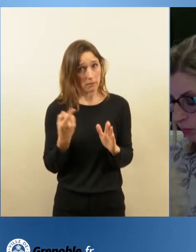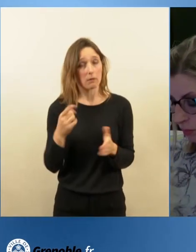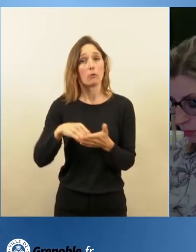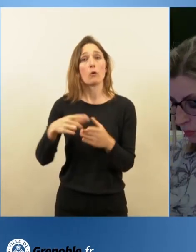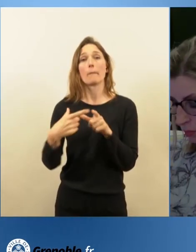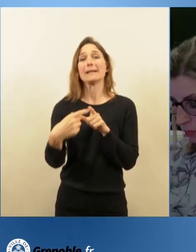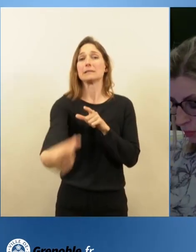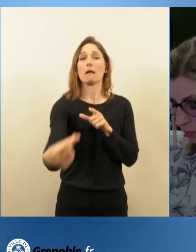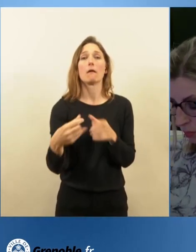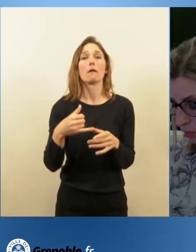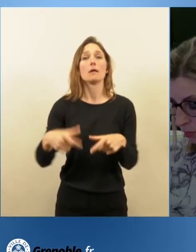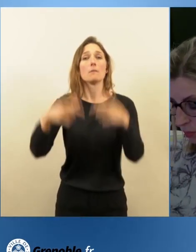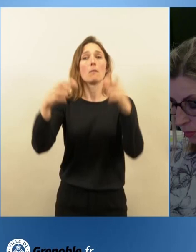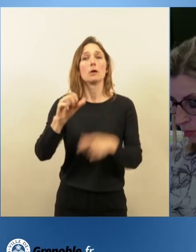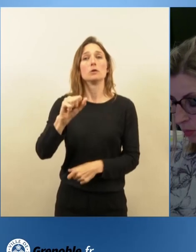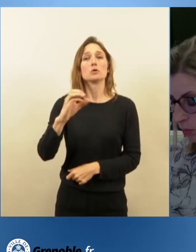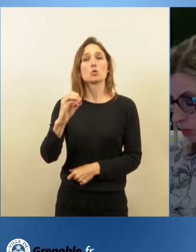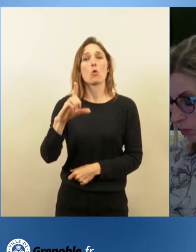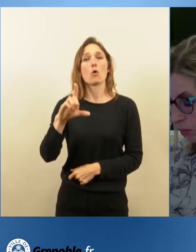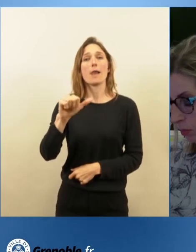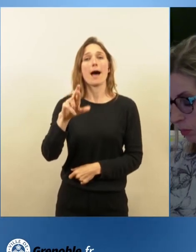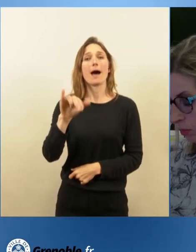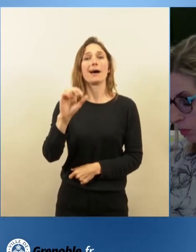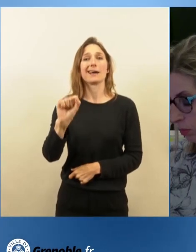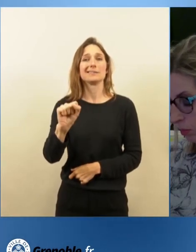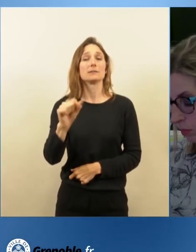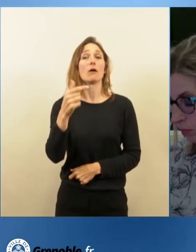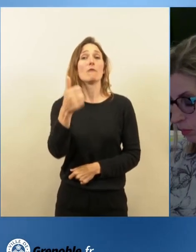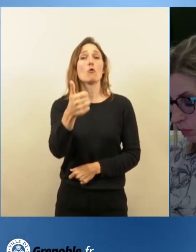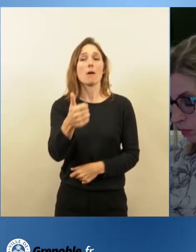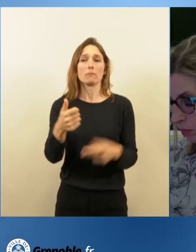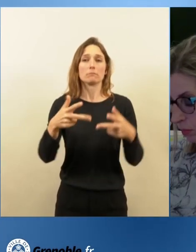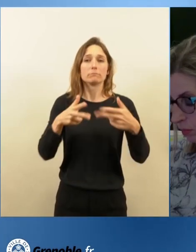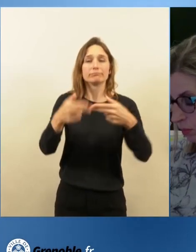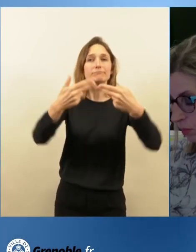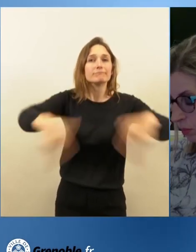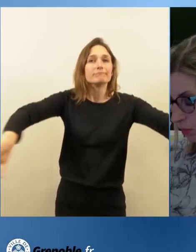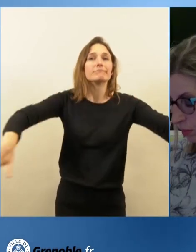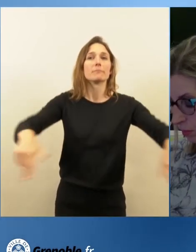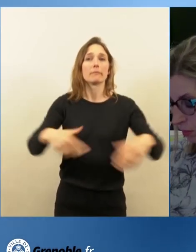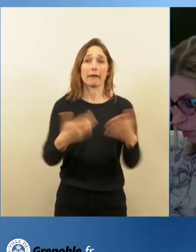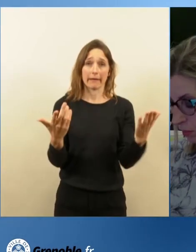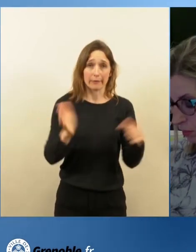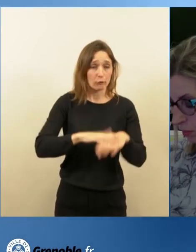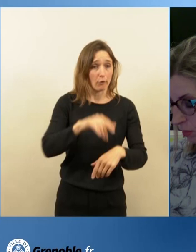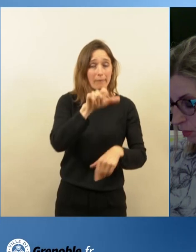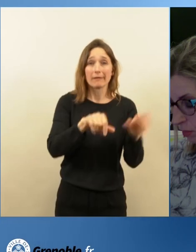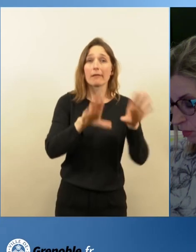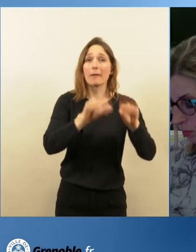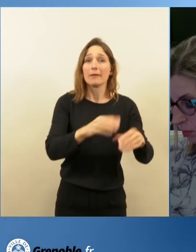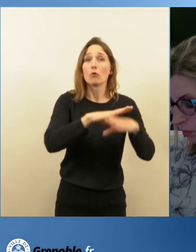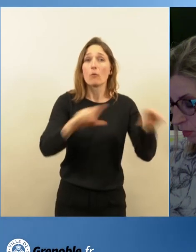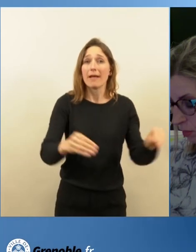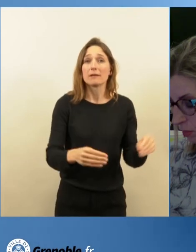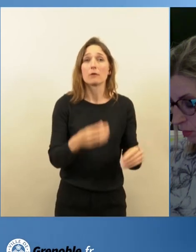qui qui avait qu'il avait reçu a été inauguré par vous et les habitants n'ont pas eu d'eau chaude pendant tout en hiver je signale